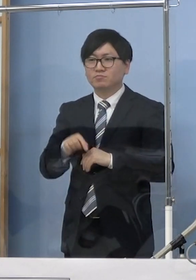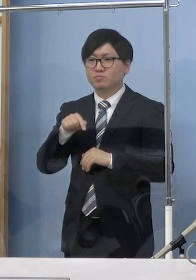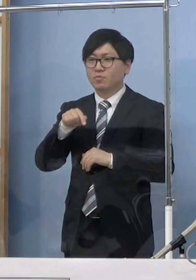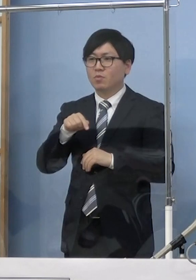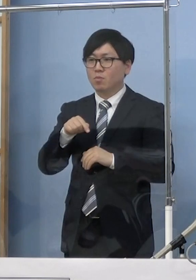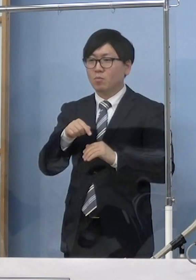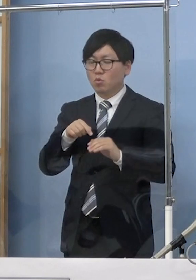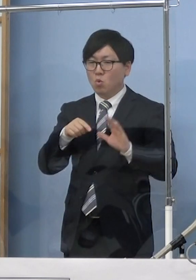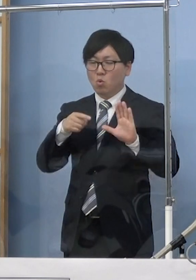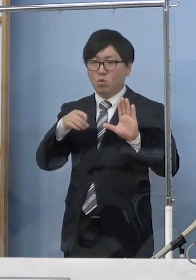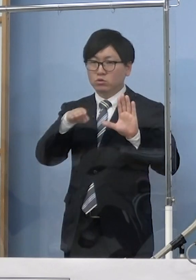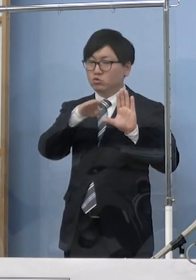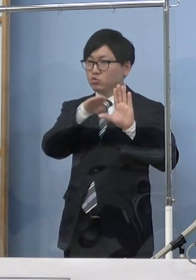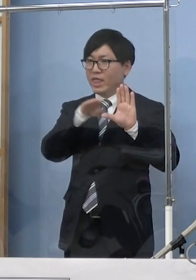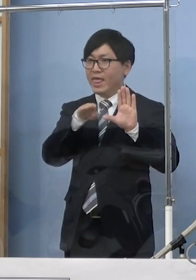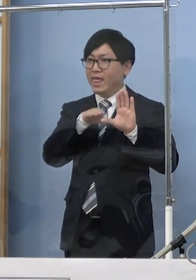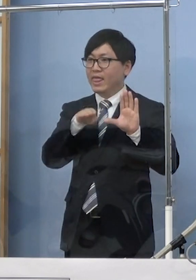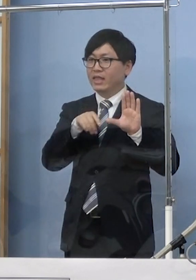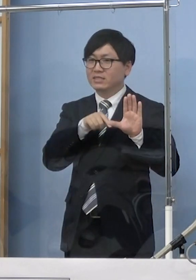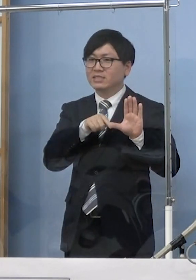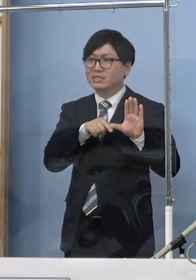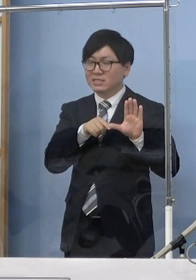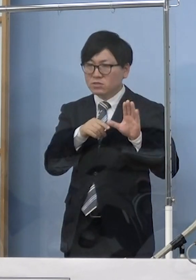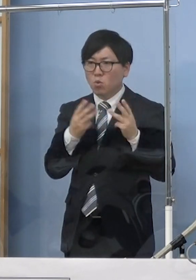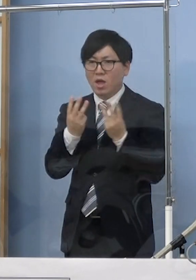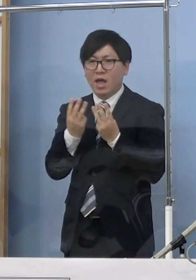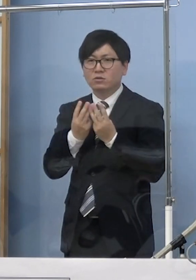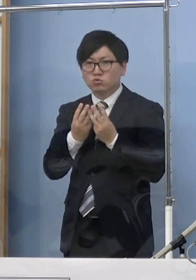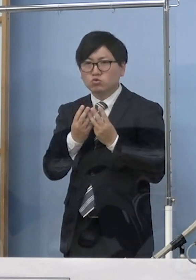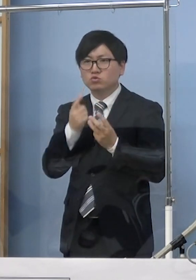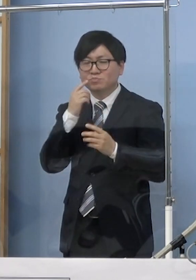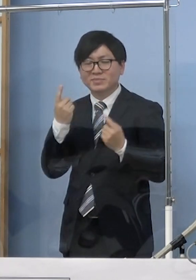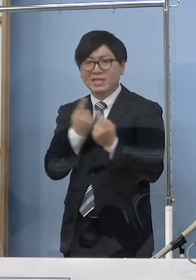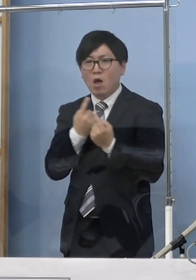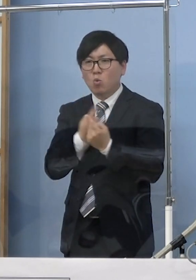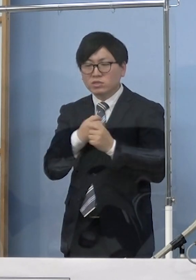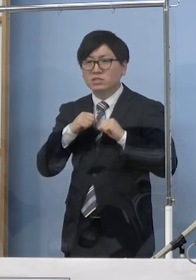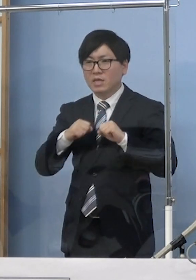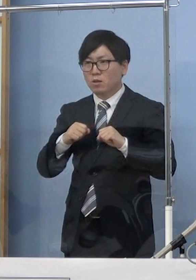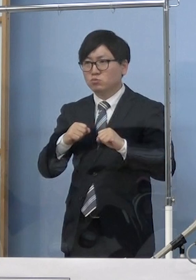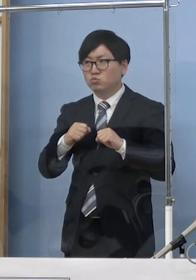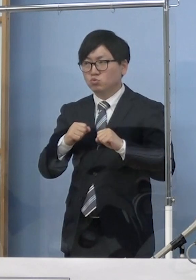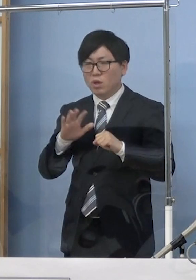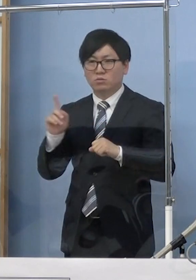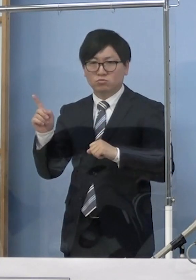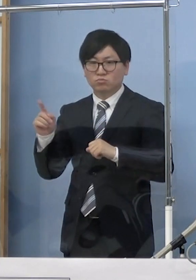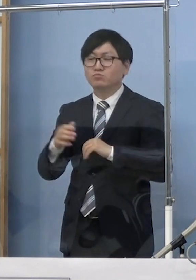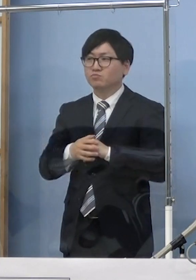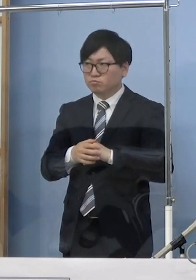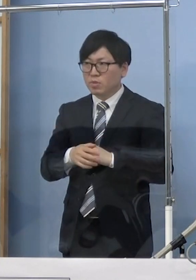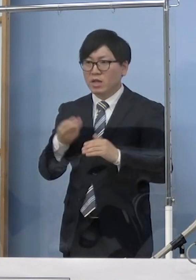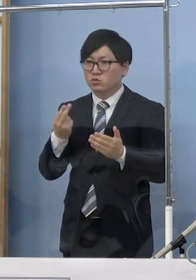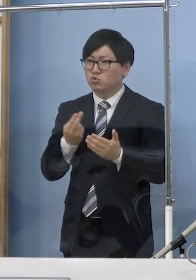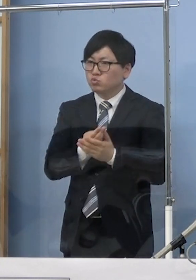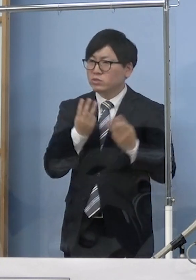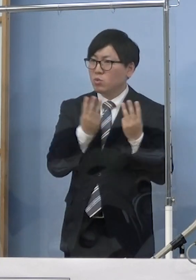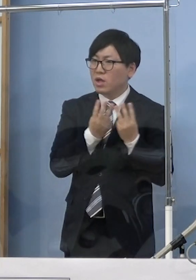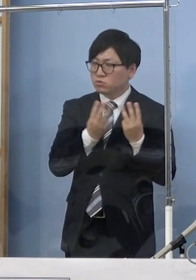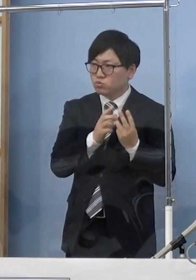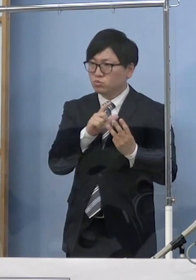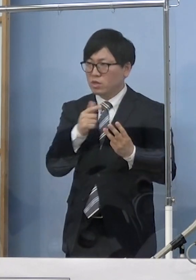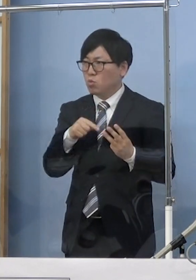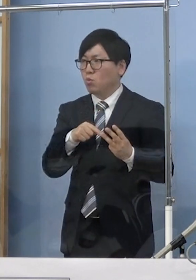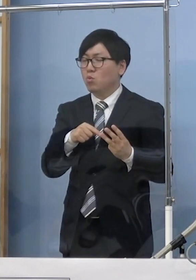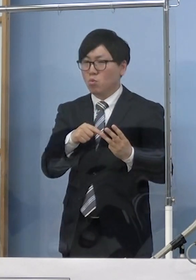ステージ指標、この見直しをやろうと、例えば入院率、こうしたものの導入をしていくなど、まあ、改定